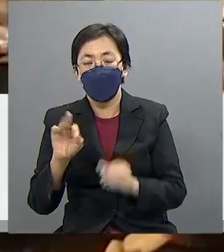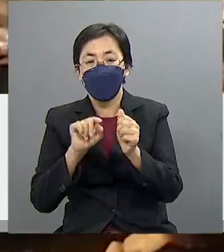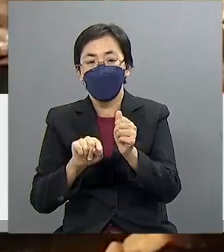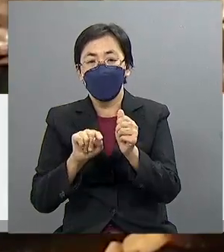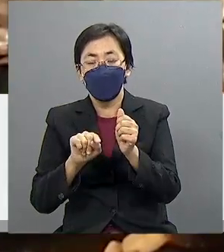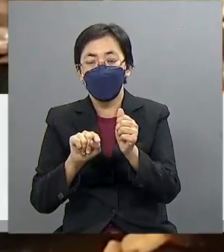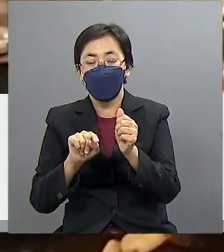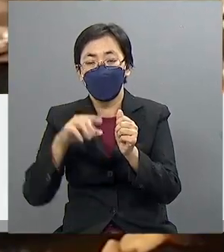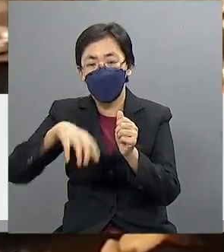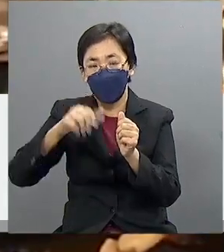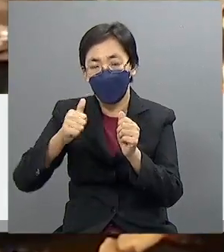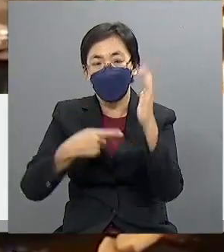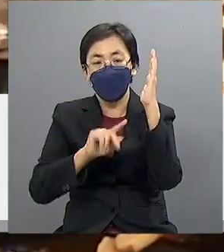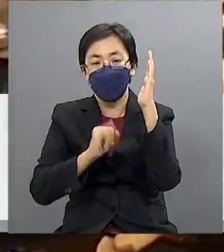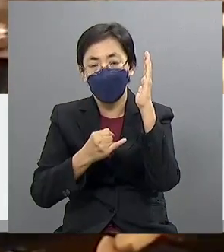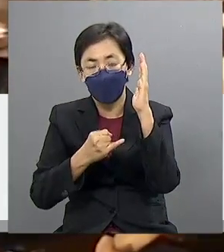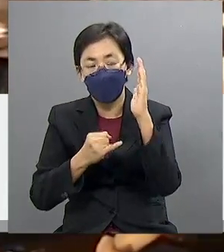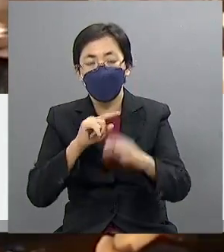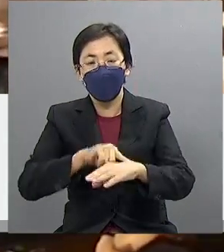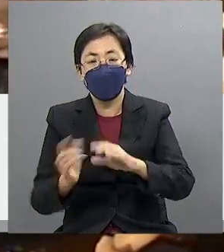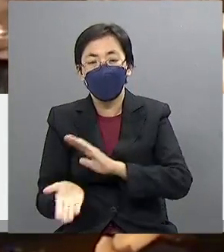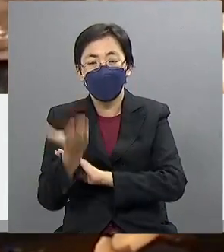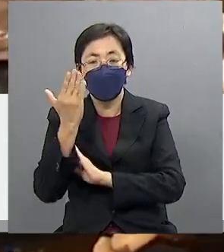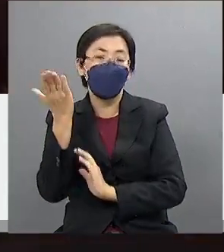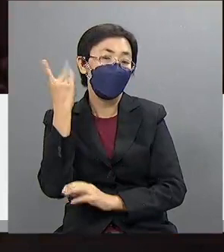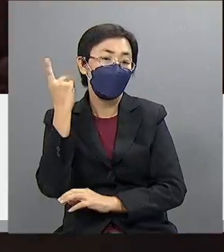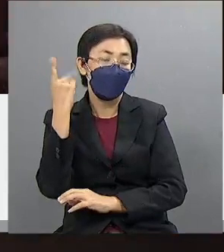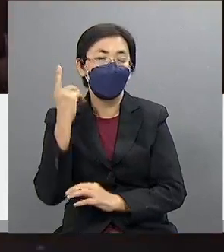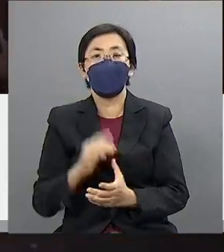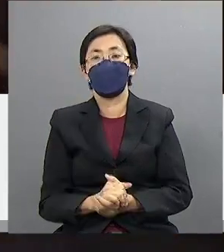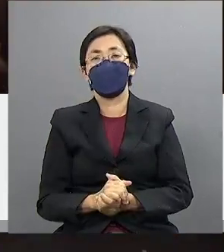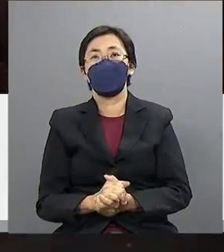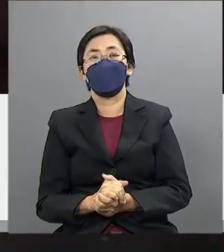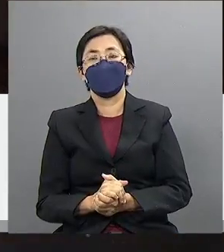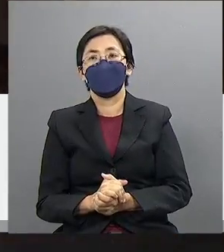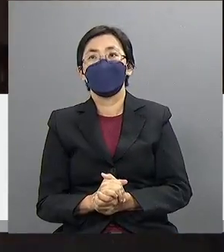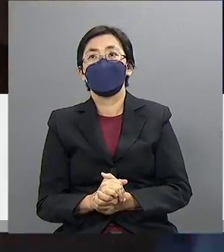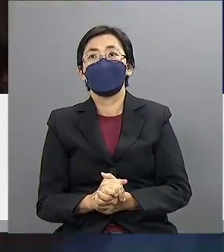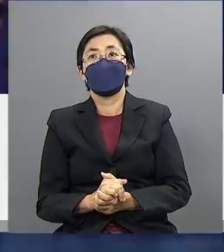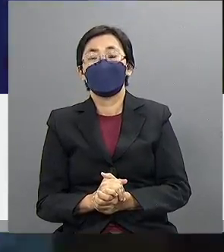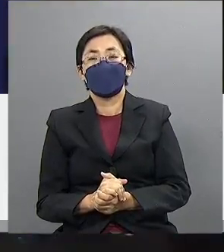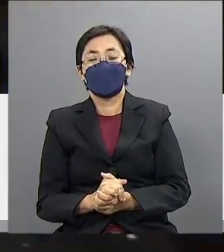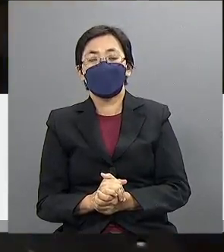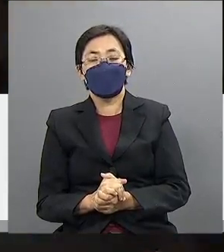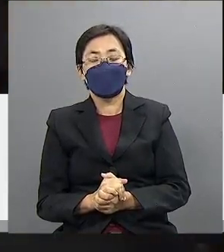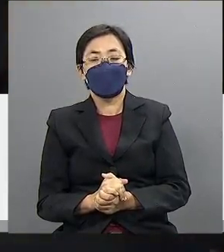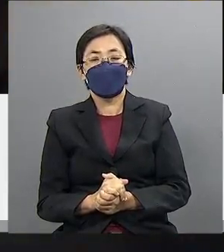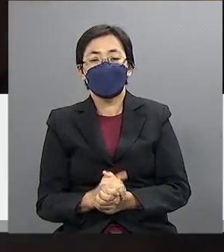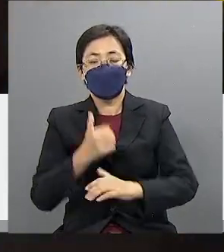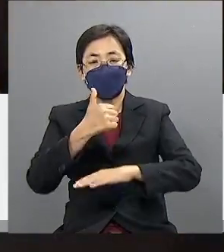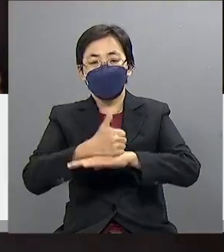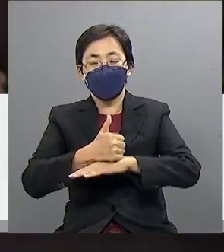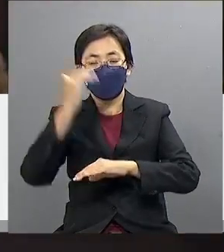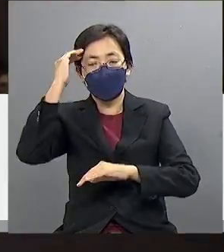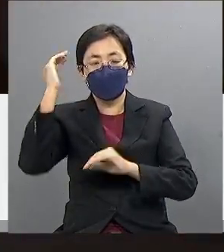ประจวบคีรีขันธ์เมื่อช่วงเช้ามืดวันนี้ค่ะทางพันตำรวจเอกสุชินกิจกสิกรผู้กำกับการสถานีตำรวจ